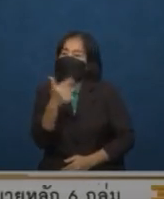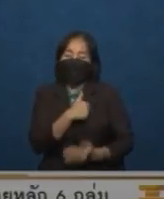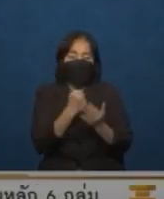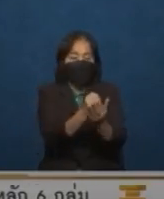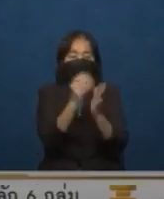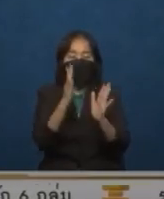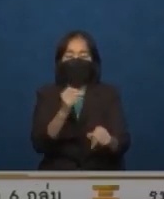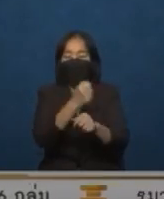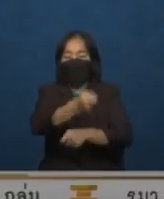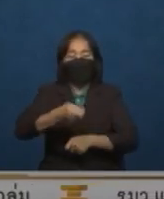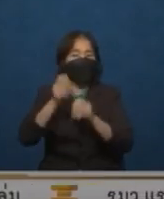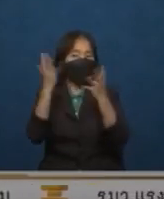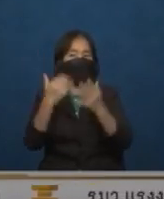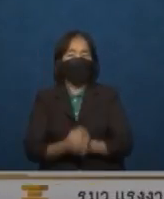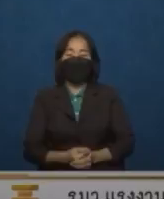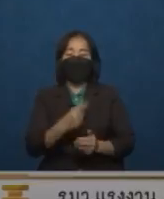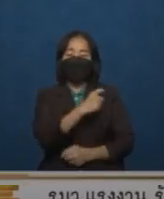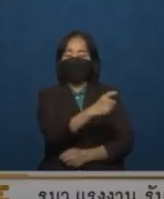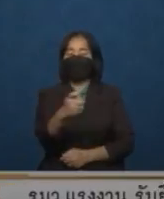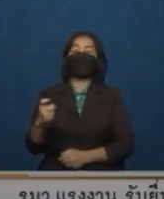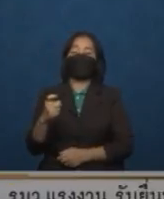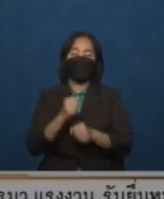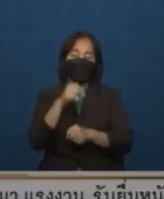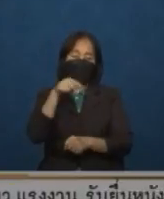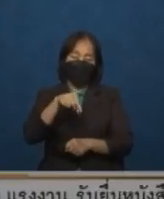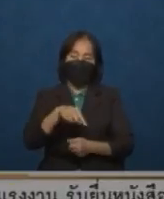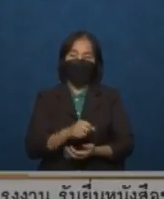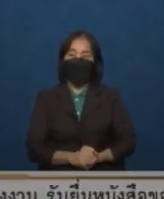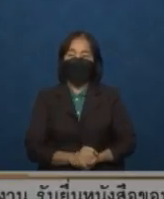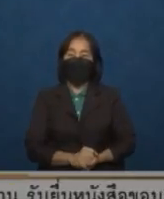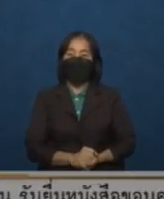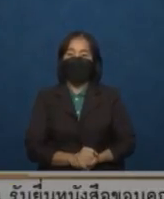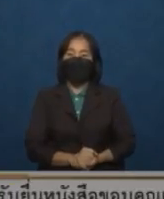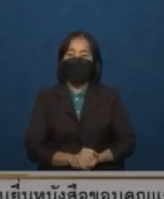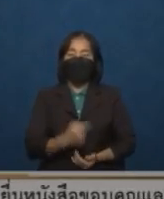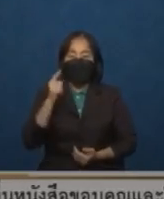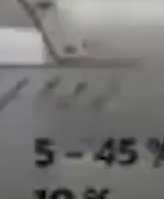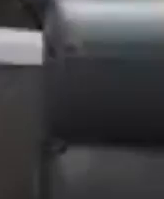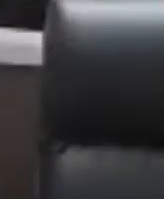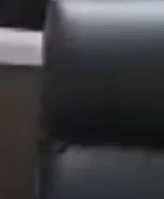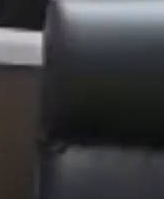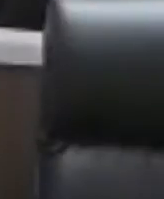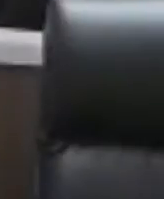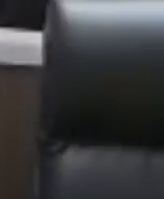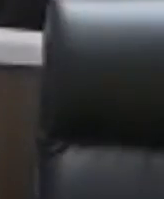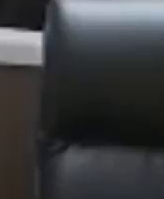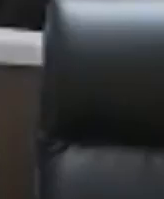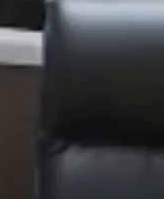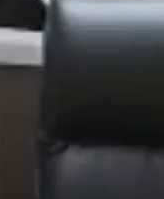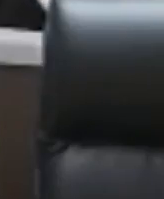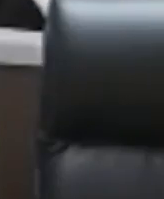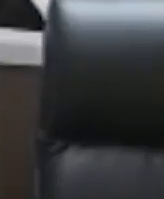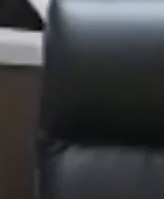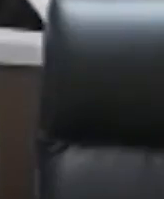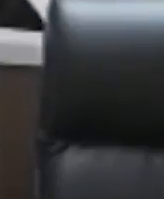ค่ะความเสียหายจึงเกิดขึ้นจริงเราสามารถเตรียมตัวรับมือกับโรคร้ายนี้ได้ด้วยวัคซีน